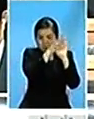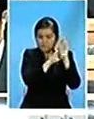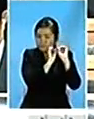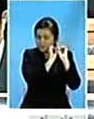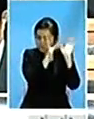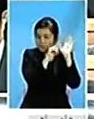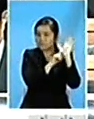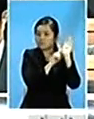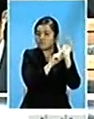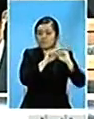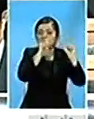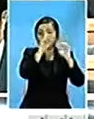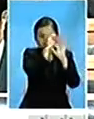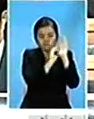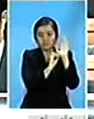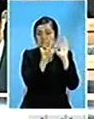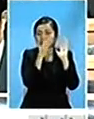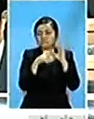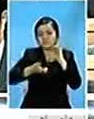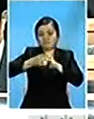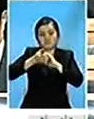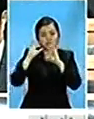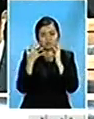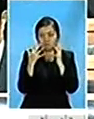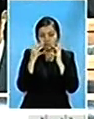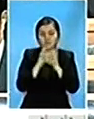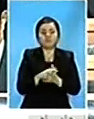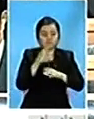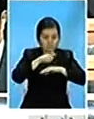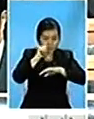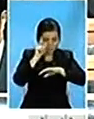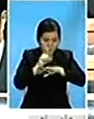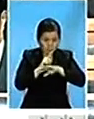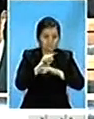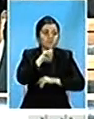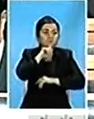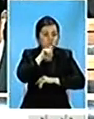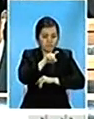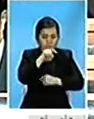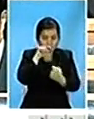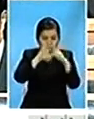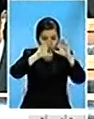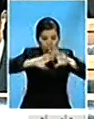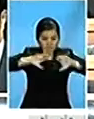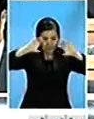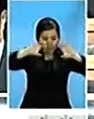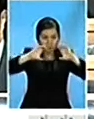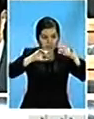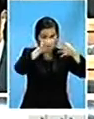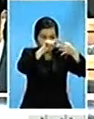ซึ่งไม่ปรากฏใน TOR นี้ท่านประธานครับผมขอตั้งคำถามถึงรัฐบาล4ข้อดังนี้ครับ